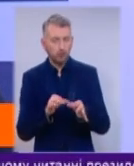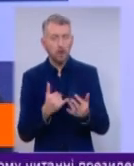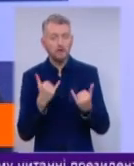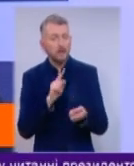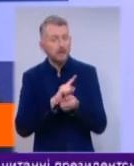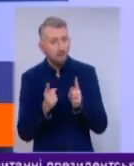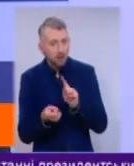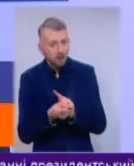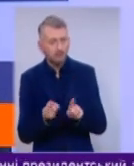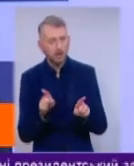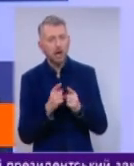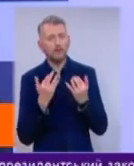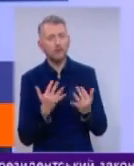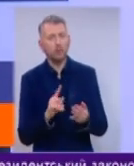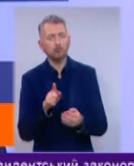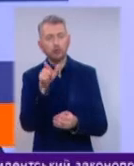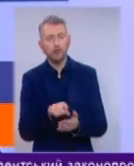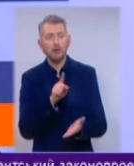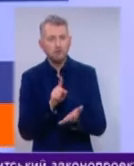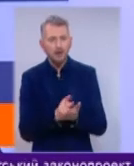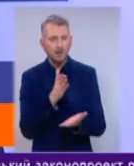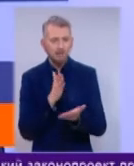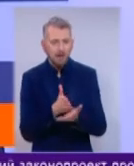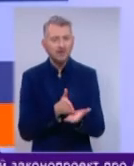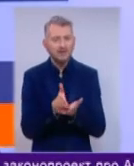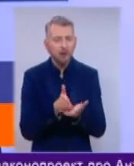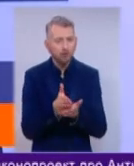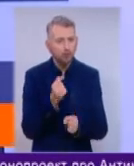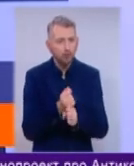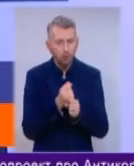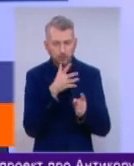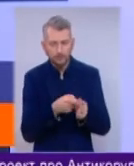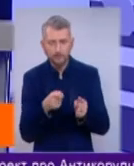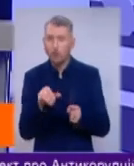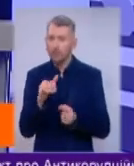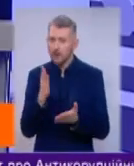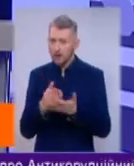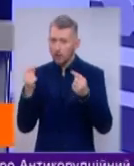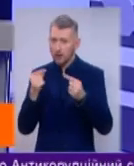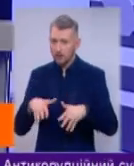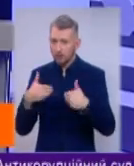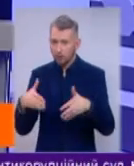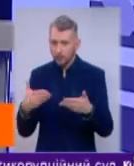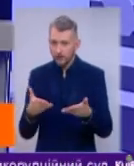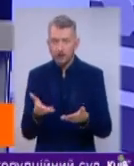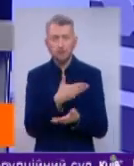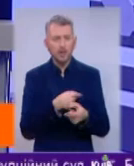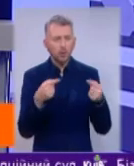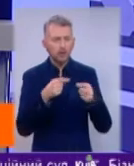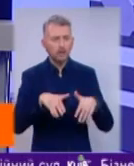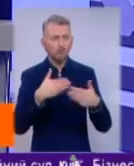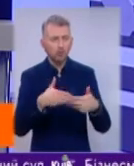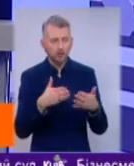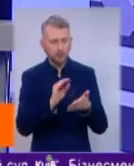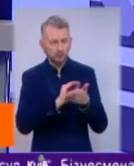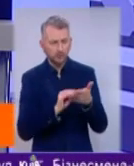навпаки ж ставлять так вимогу, що по суті людина має мати там певний стаж роботи. У вас і так є далі. Конкретні пропозиції, які ви готуєте? Ми конкретні пропозиції сформулюємо в